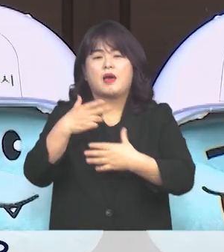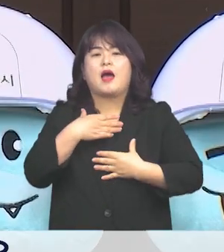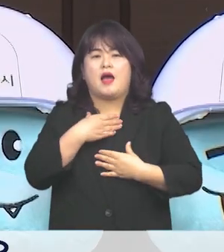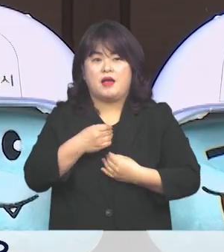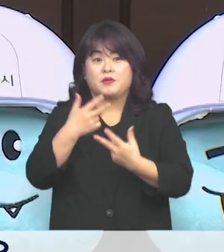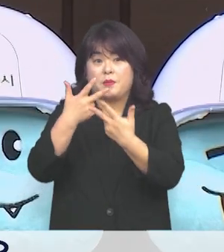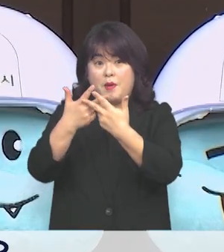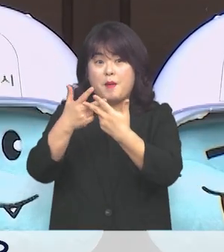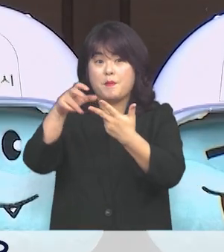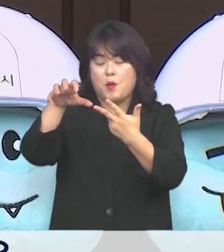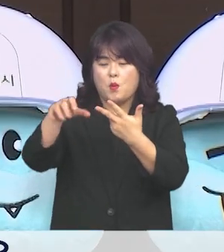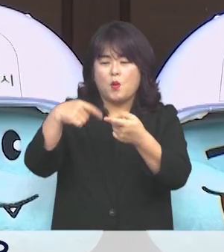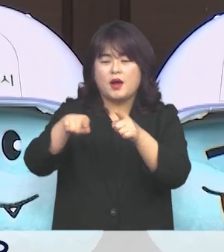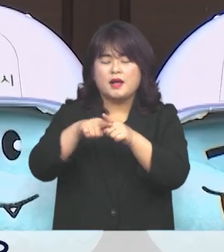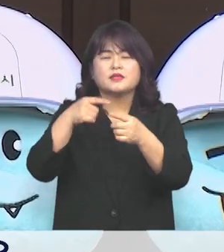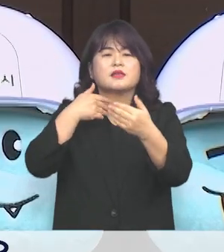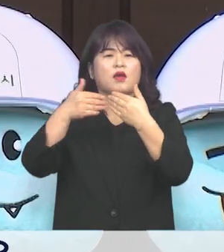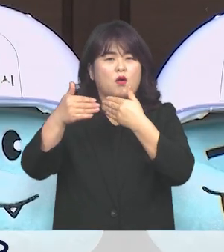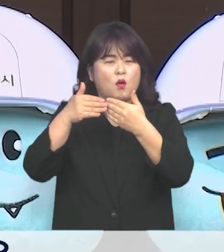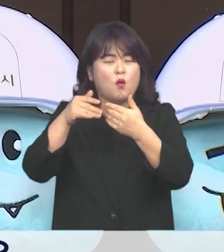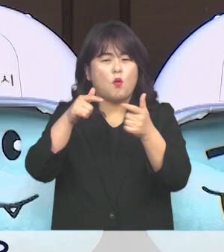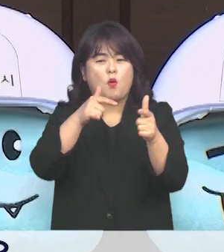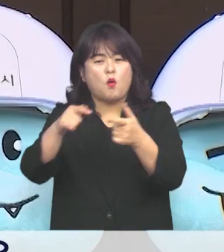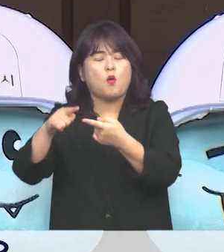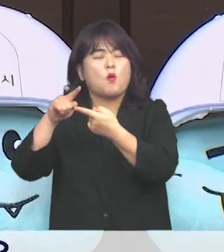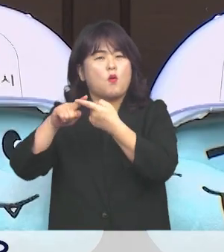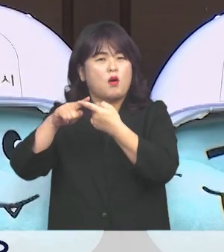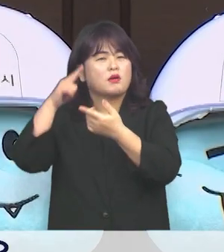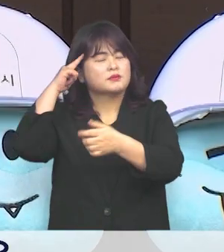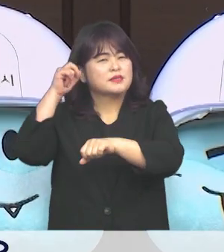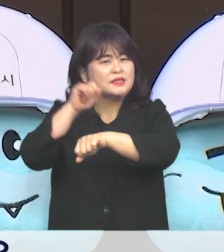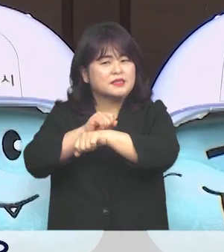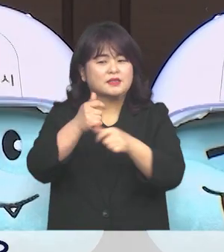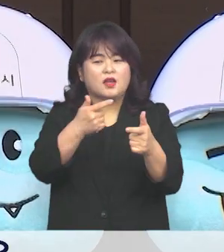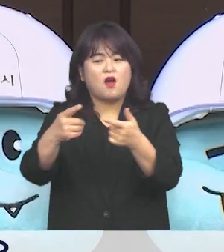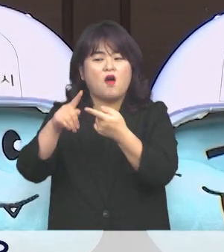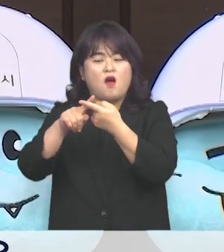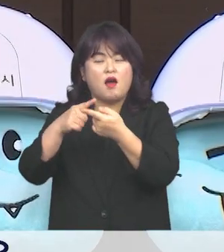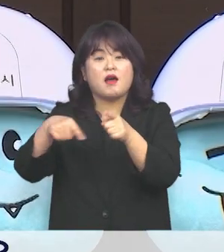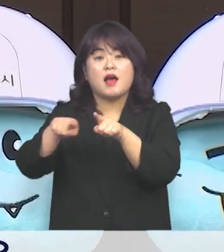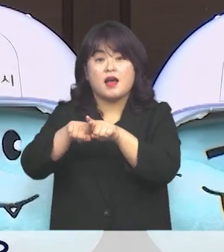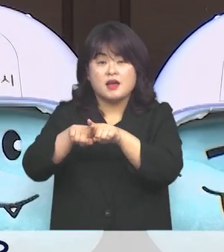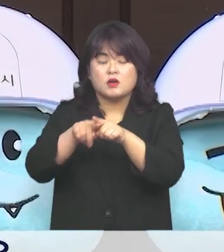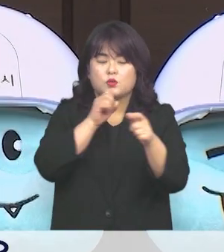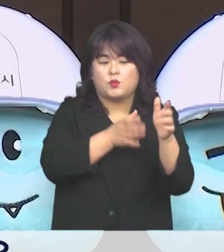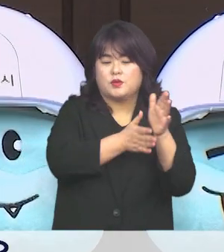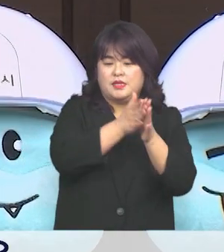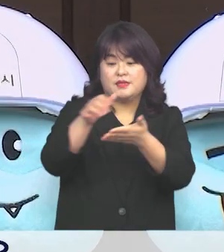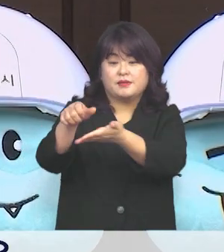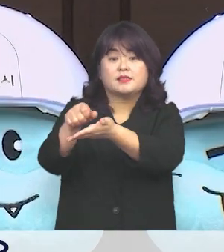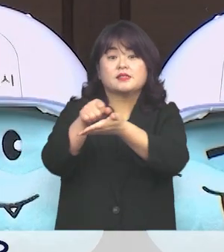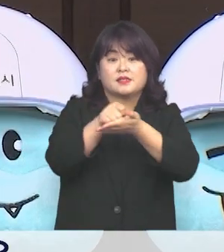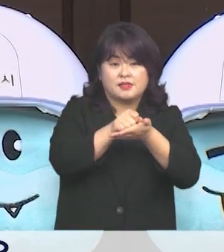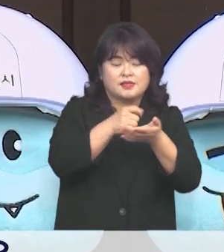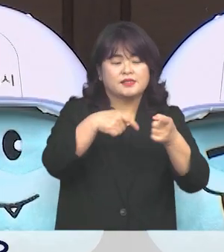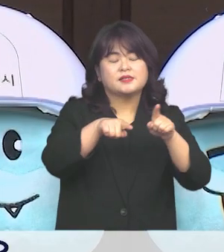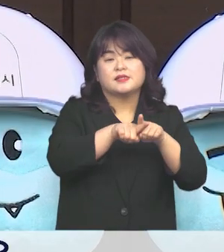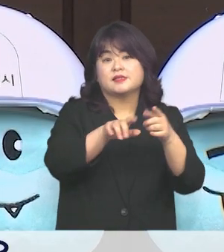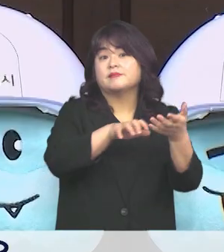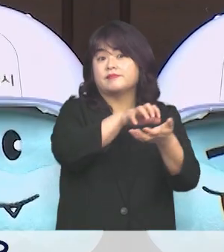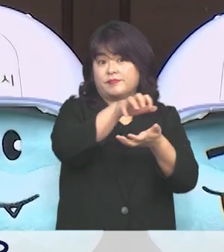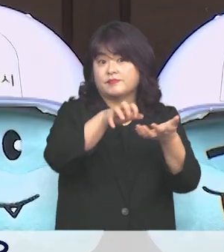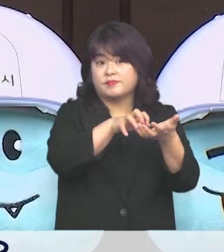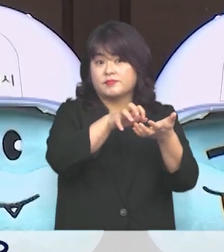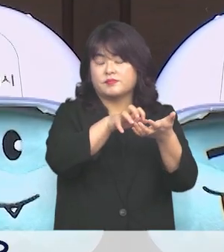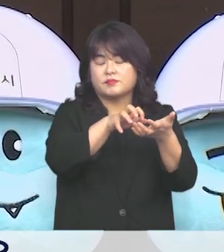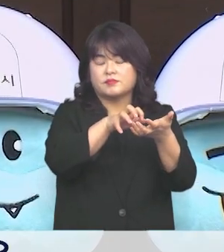대한산업안전협회가 가지고 있는 여러 가지 경험, 노하우, 지혜 등을 저희 시가 하는 일에 접목을